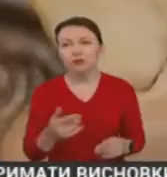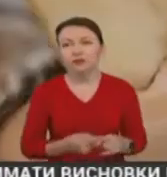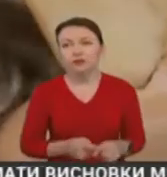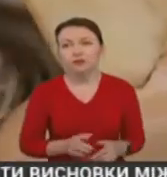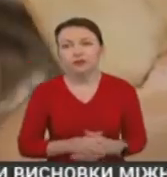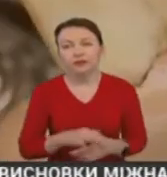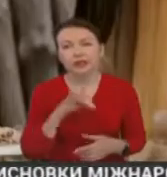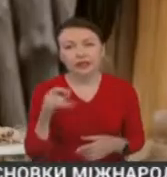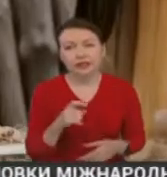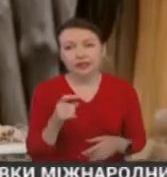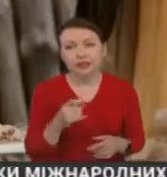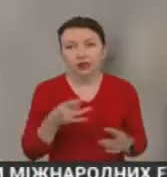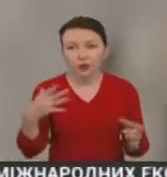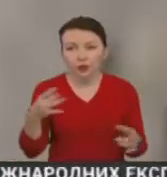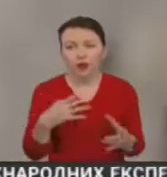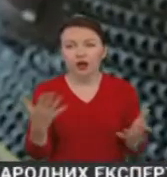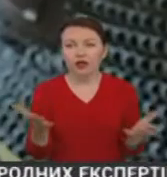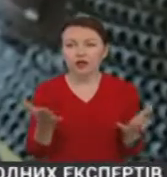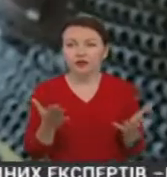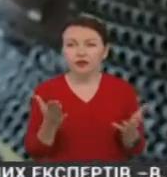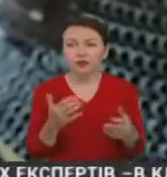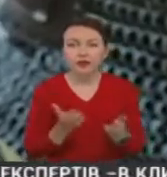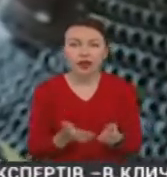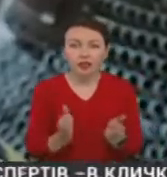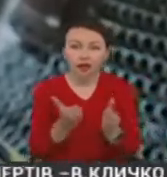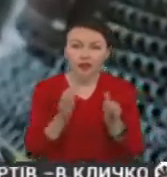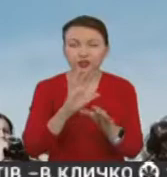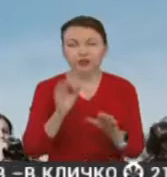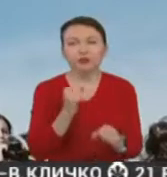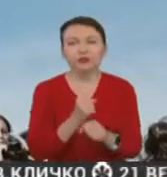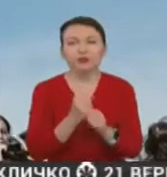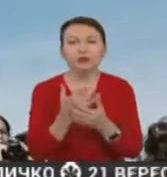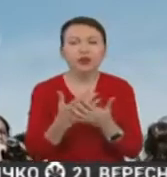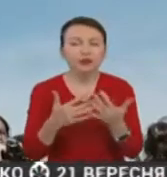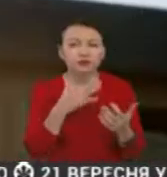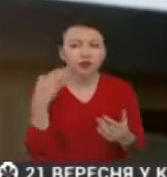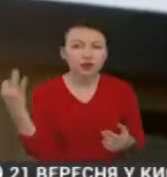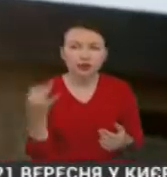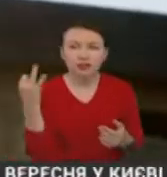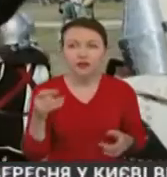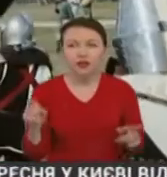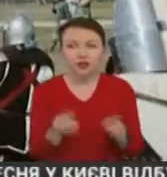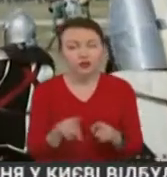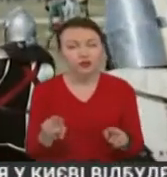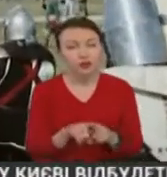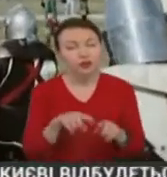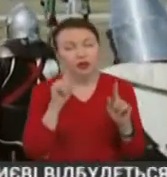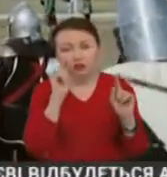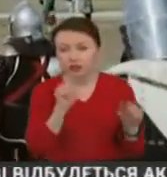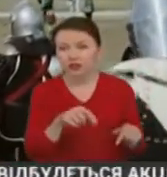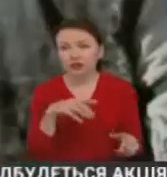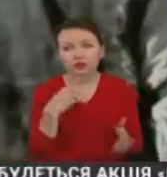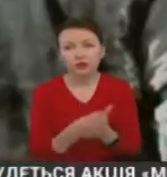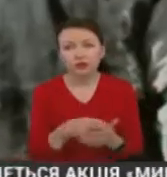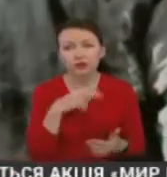верховая стрельба из лука. Какие-то глечики будем лепить. Много разного интересного, но все-таки концентрируем свое